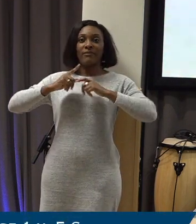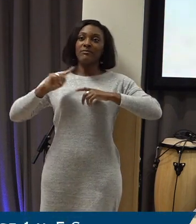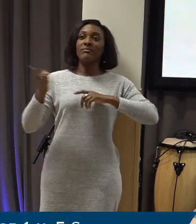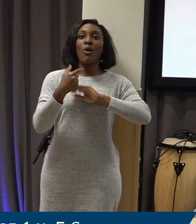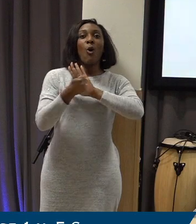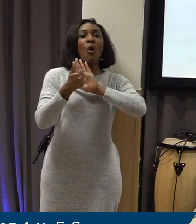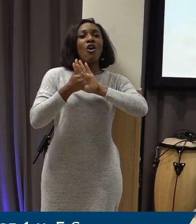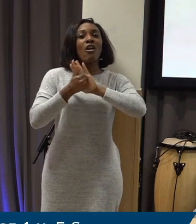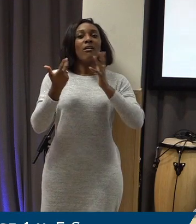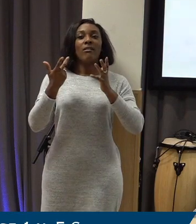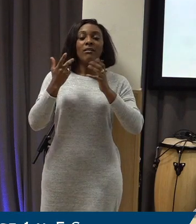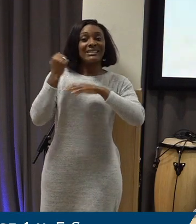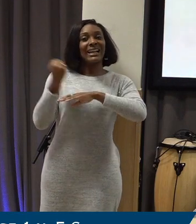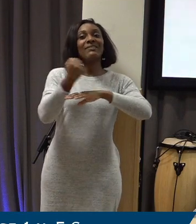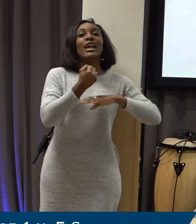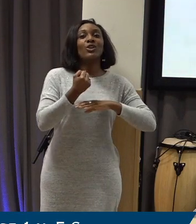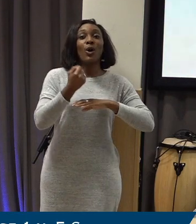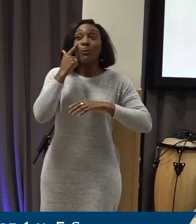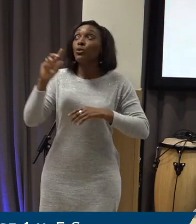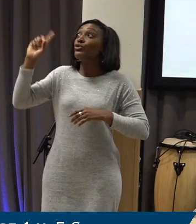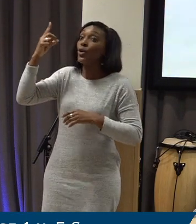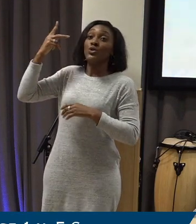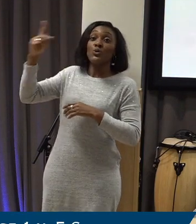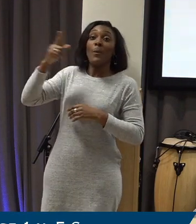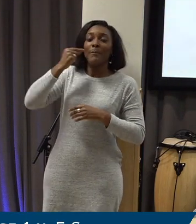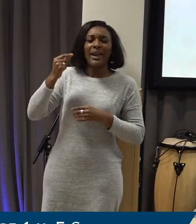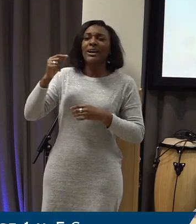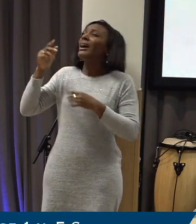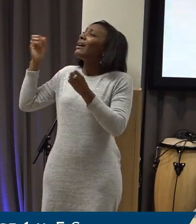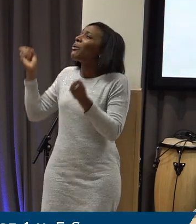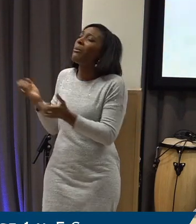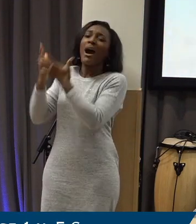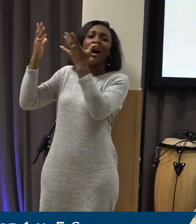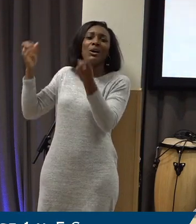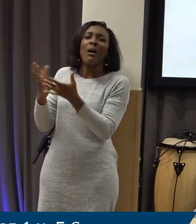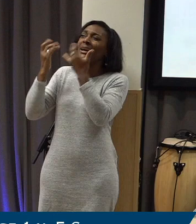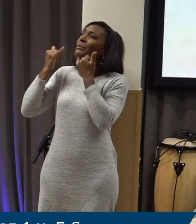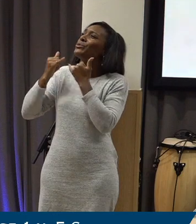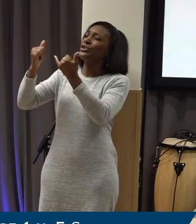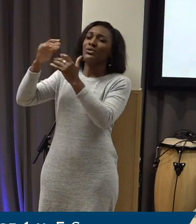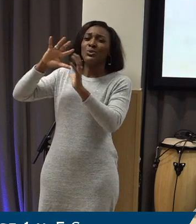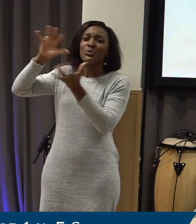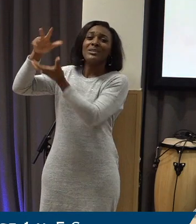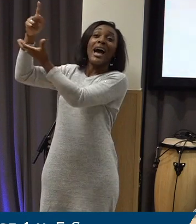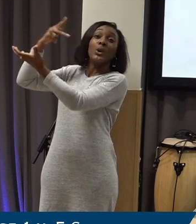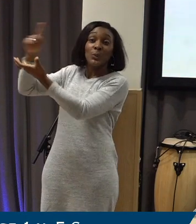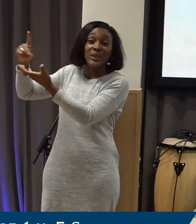À lui soit la gloire et la puissance au siècle des siècles. Amen. C'est ce que nous sommes venus faire